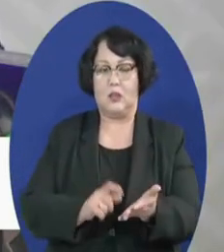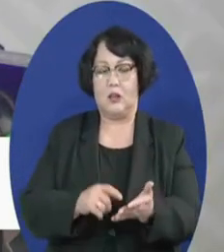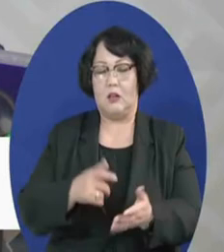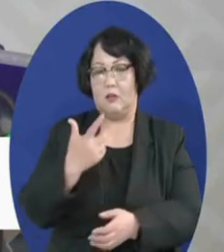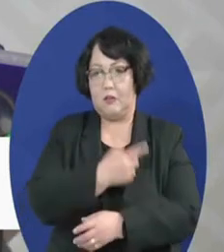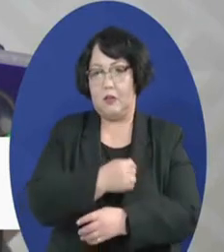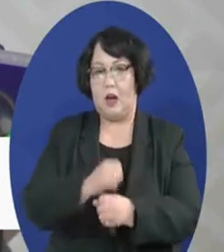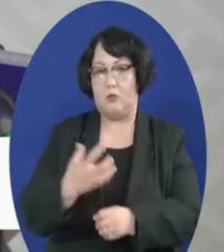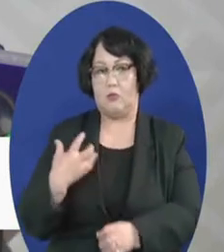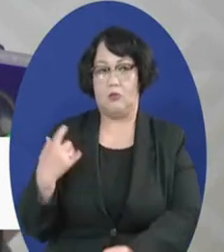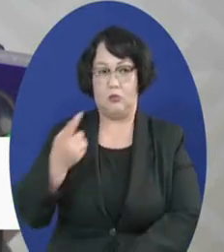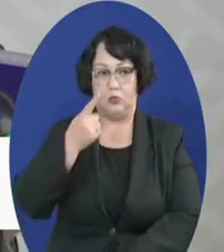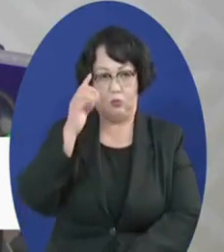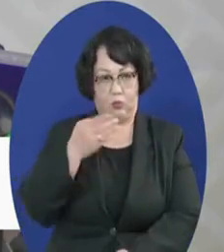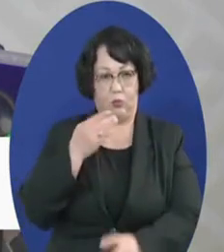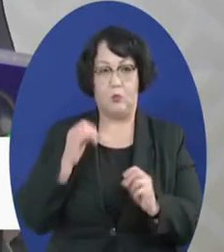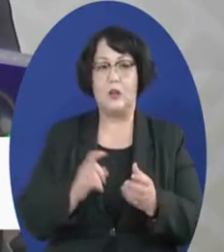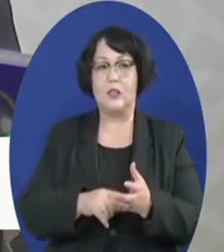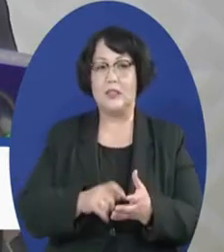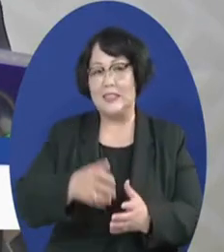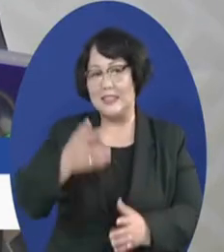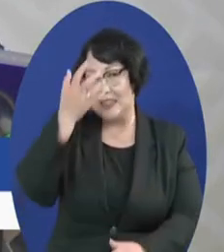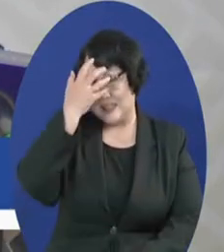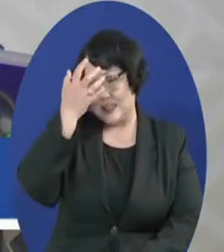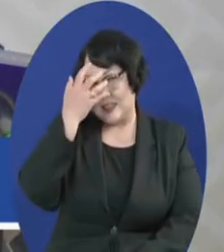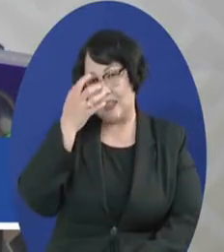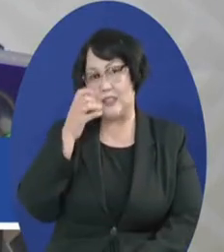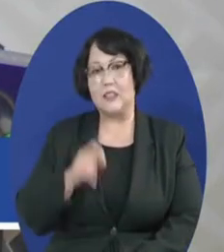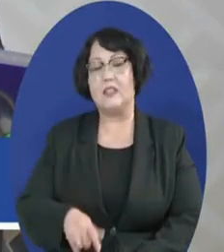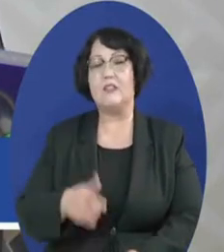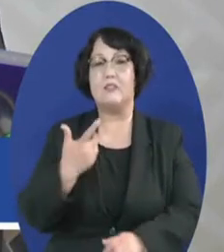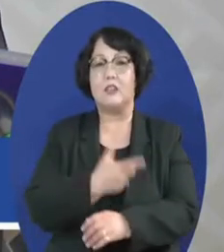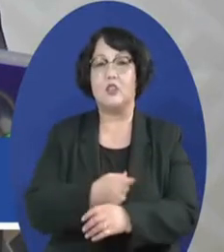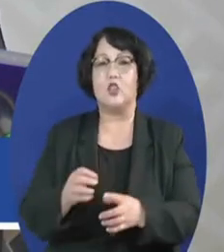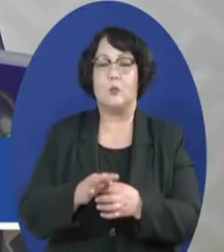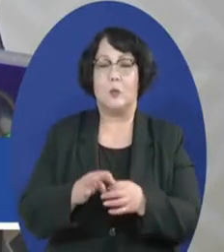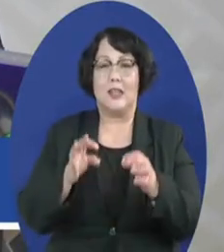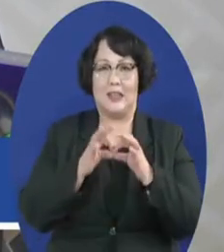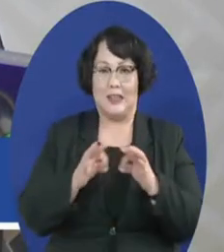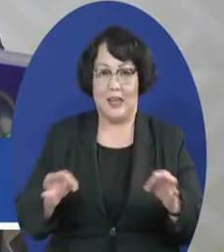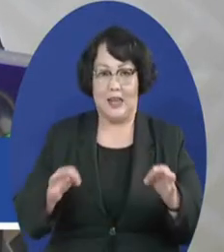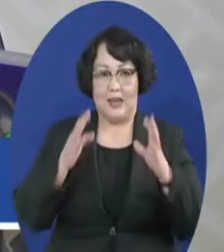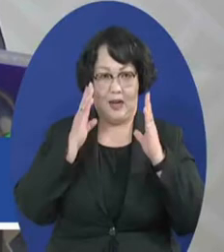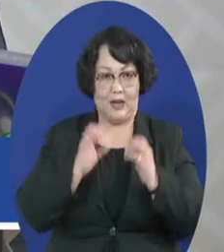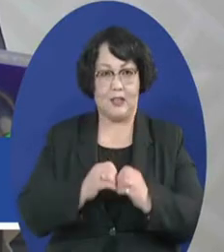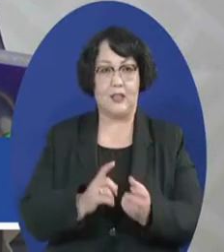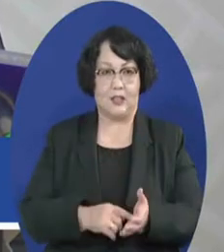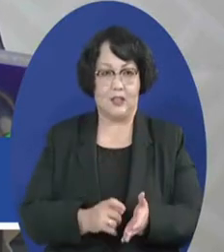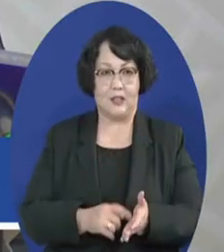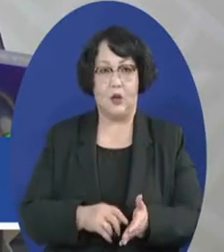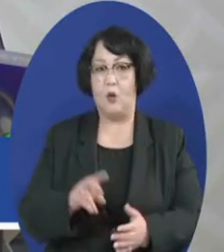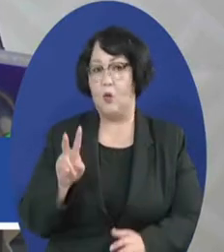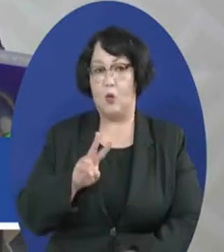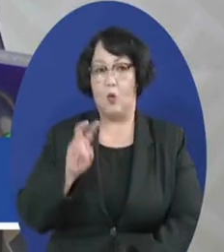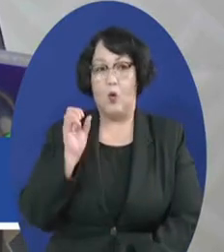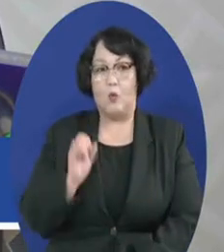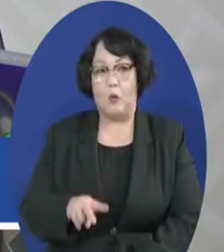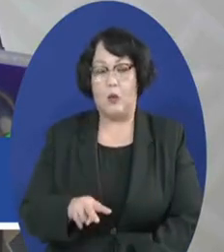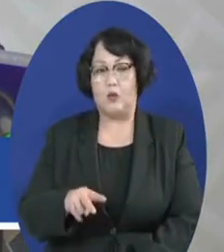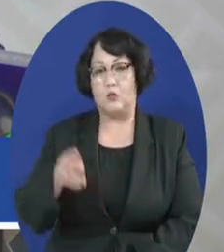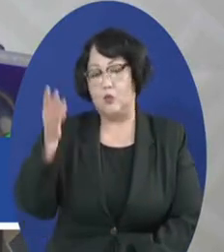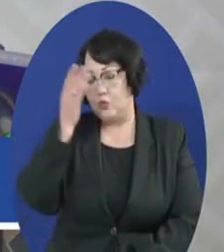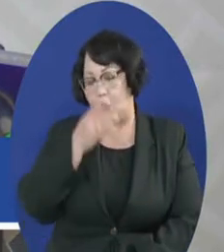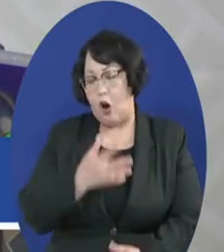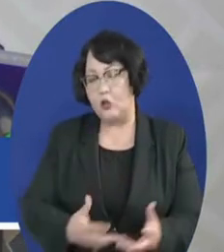болгоё. Тийм учраас засгийн газар энэ тал дээр одоо дархлаажуулалтын асуудлыг наривчлах шаардлага байна. Тэгэхгүй бол одоо пул пал